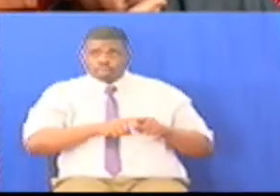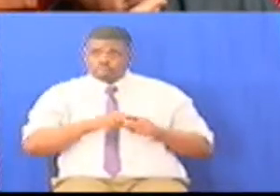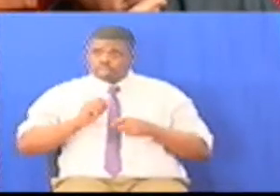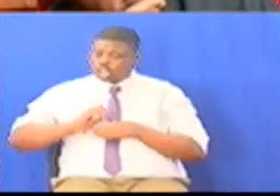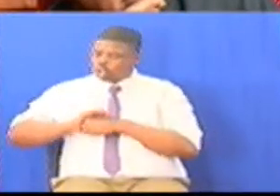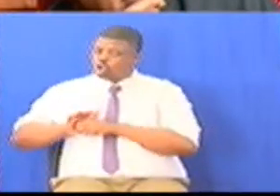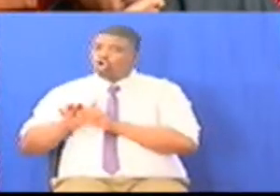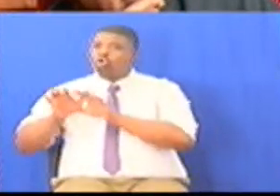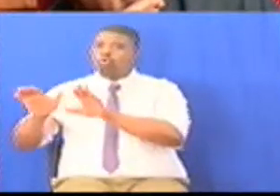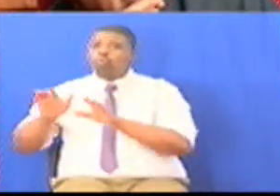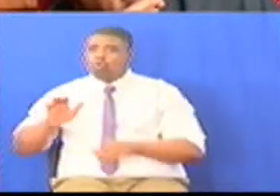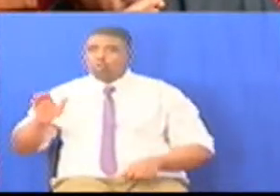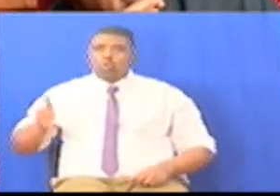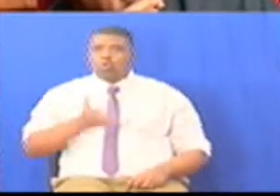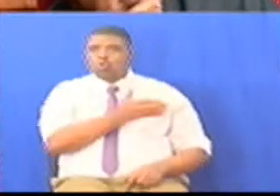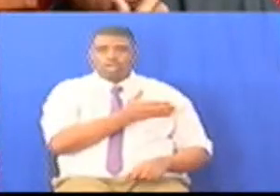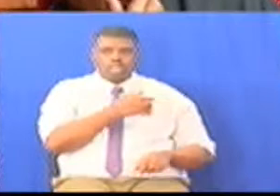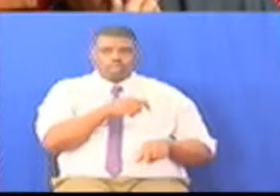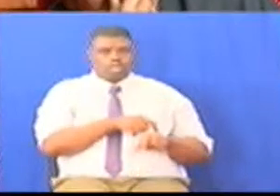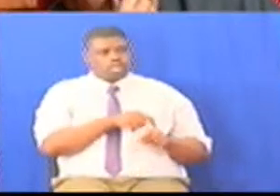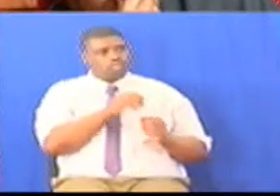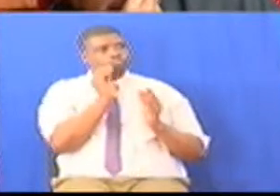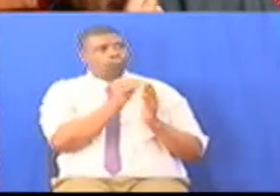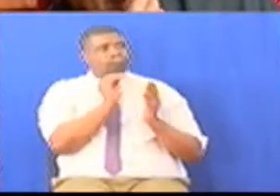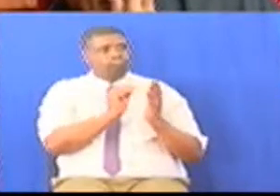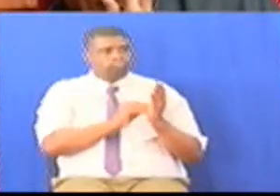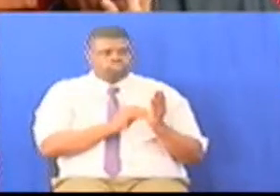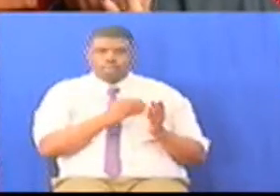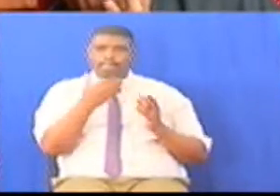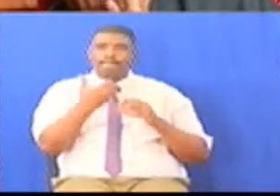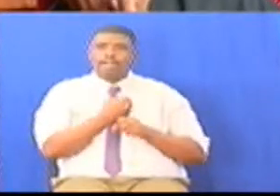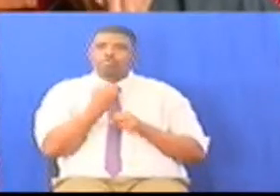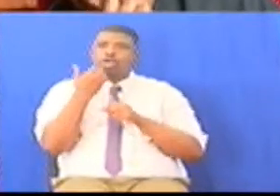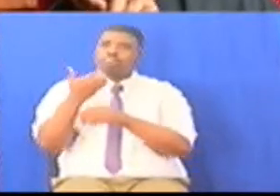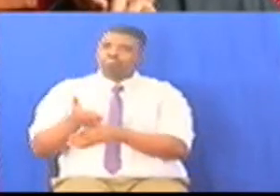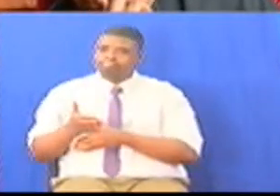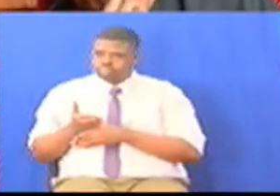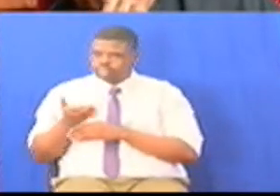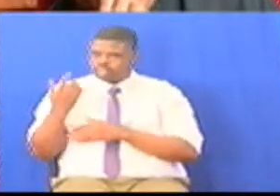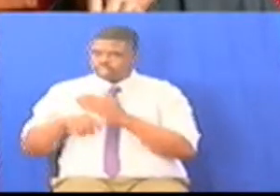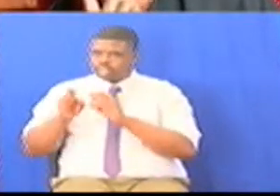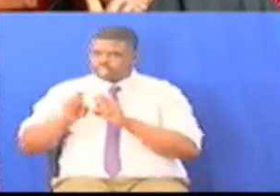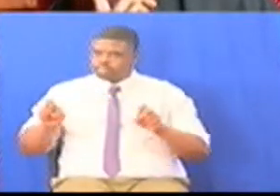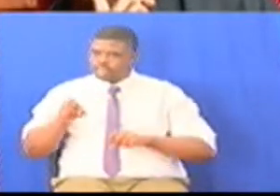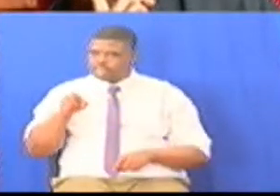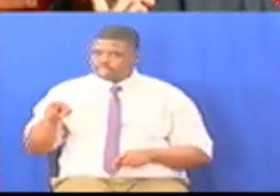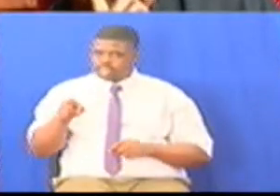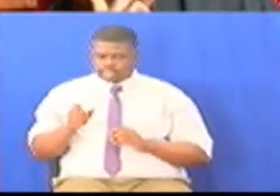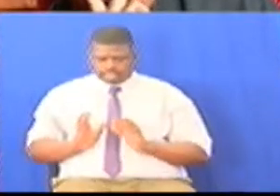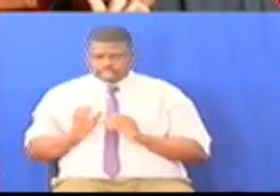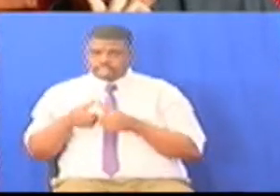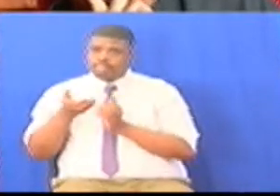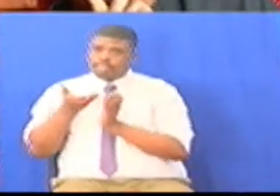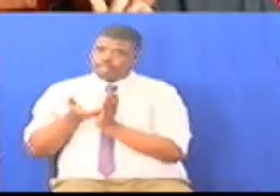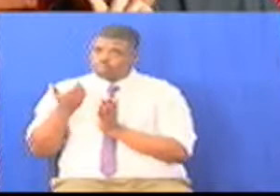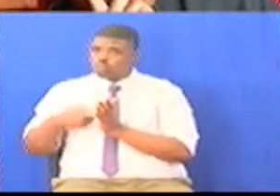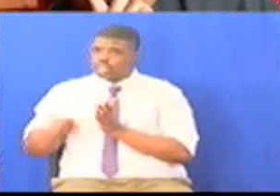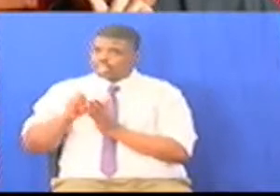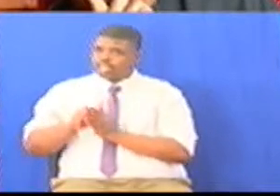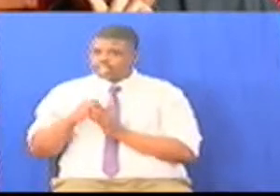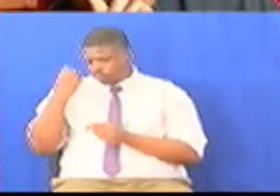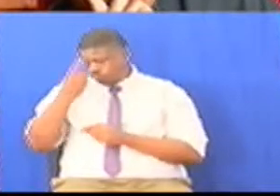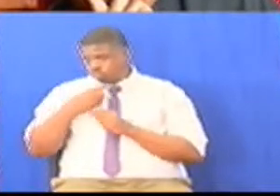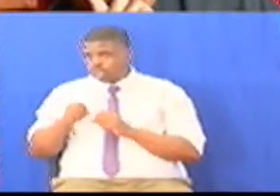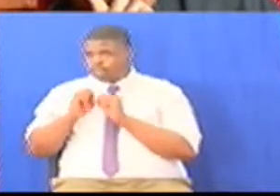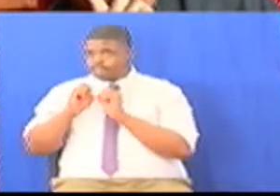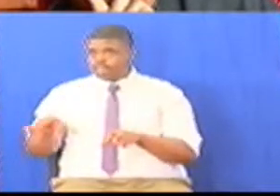COVID-19 kuondolewa wakati wa ukokotoaji wa mapato ya kampuni. Aidha, katika ibara hiyo kamati ilipendekeza kuongeza aya mpya ya